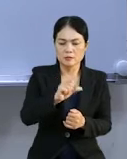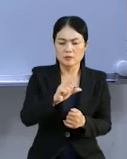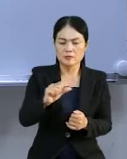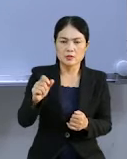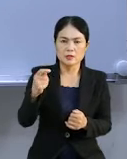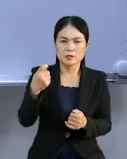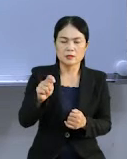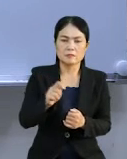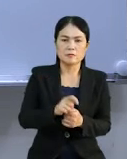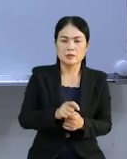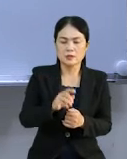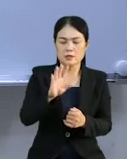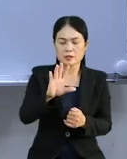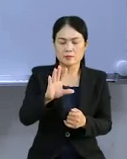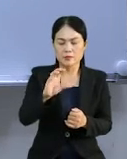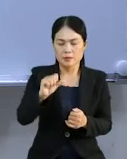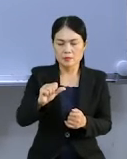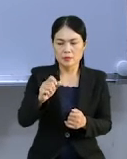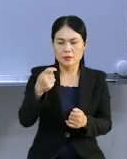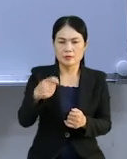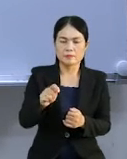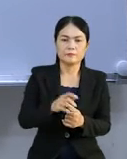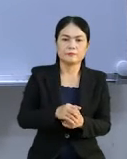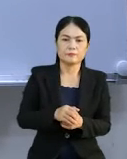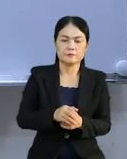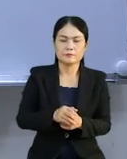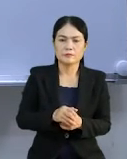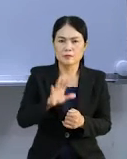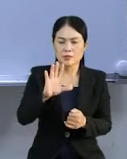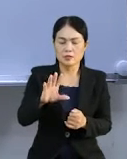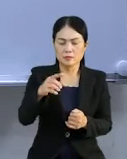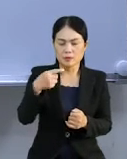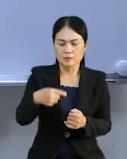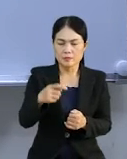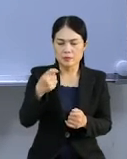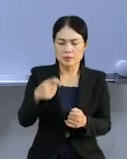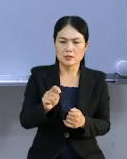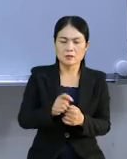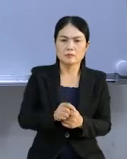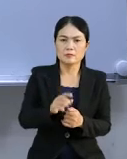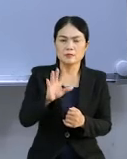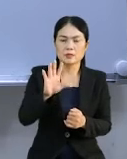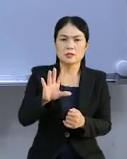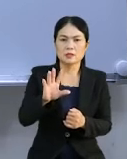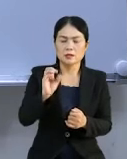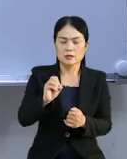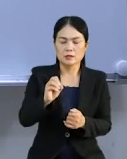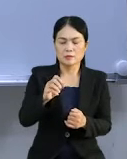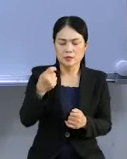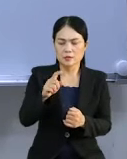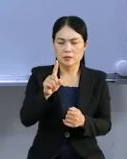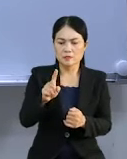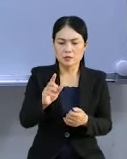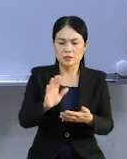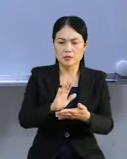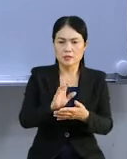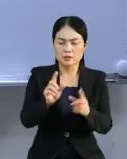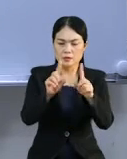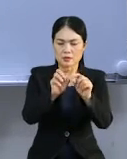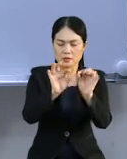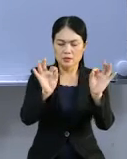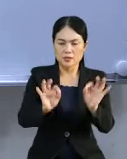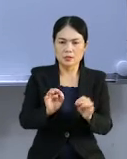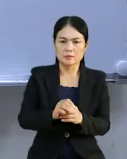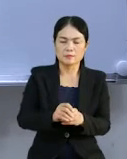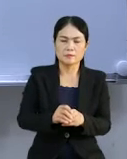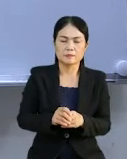rìa Pram rồi rìa Pram poan rìa Nâng hà sập rìa mùi sần lật tiệt. Đó, chắc chưa chập đạm